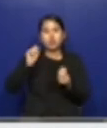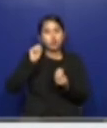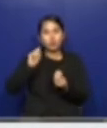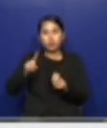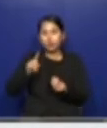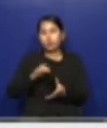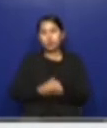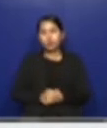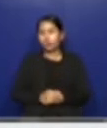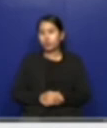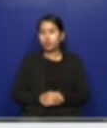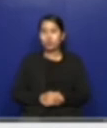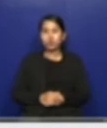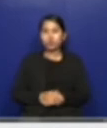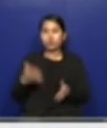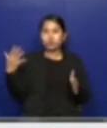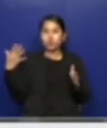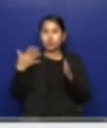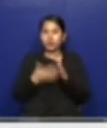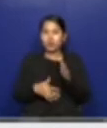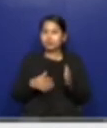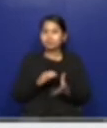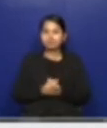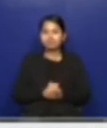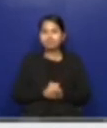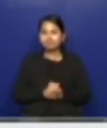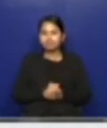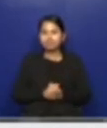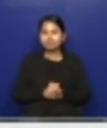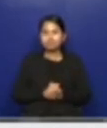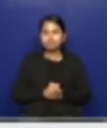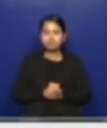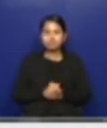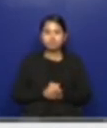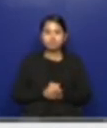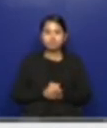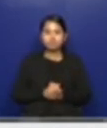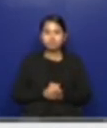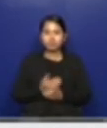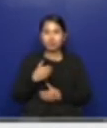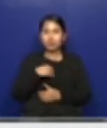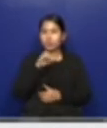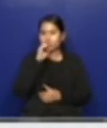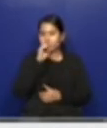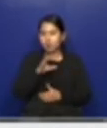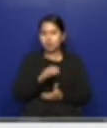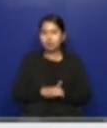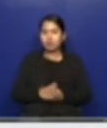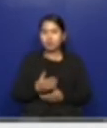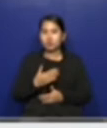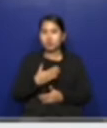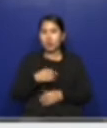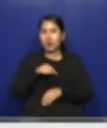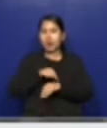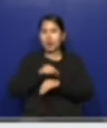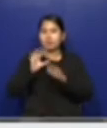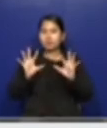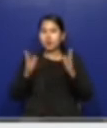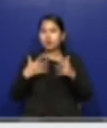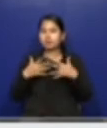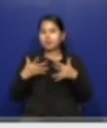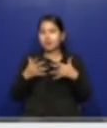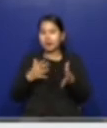ไปไม่ได้ครับเหมือนนี้ไปไม่ได้จริงๆท่านประธานผมต้องกลับเรียนไปนั้นผมว่าจะพูดหมดเวลาไม่เป็นไ